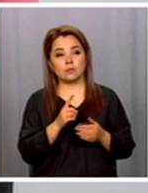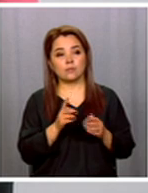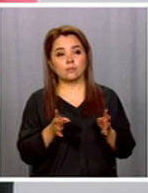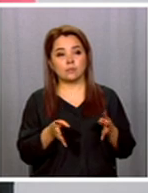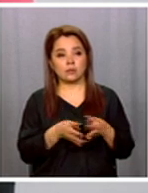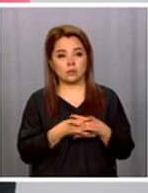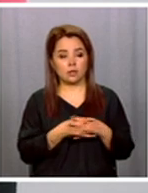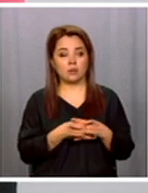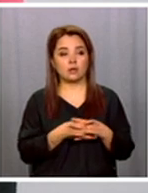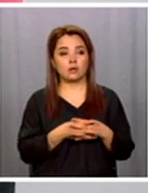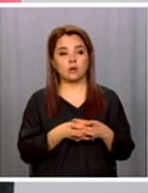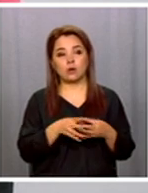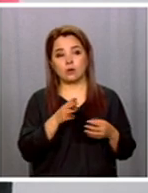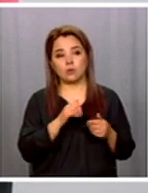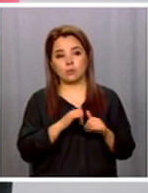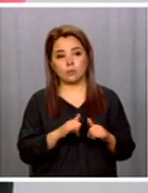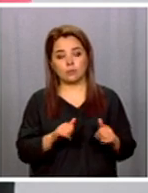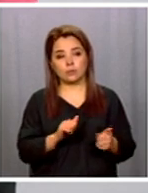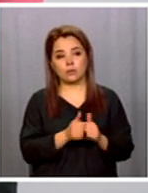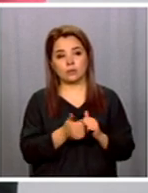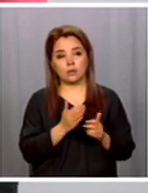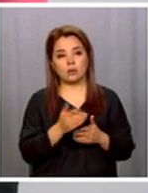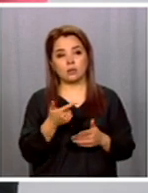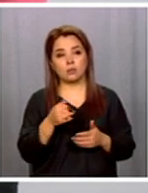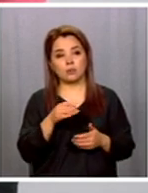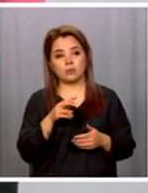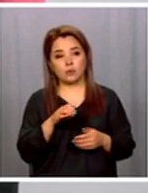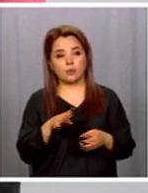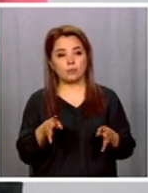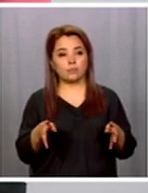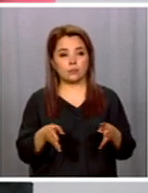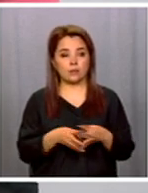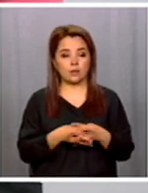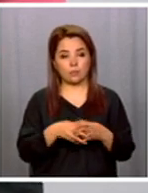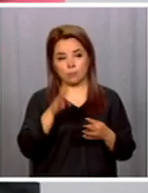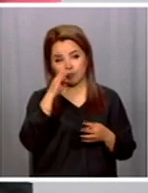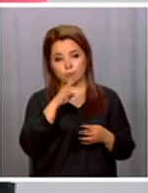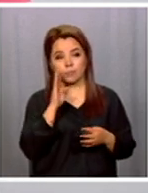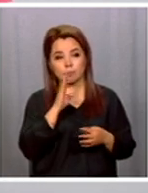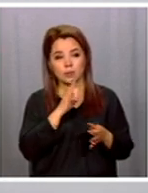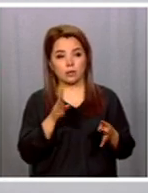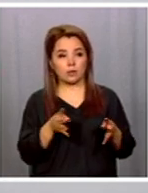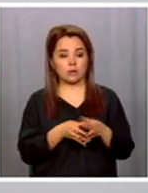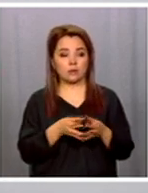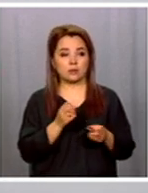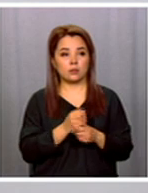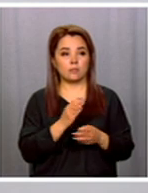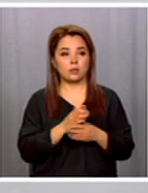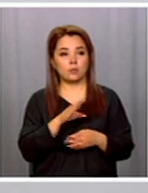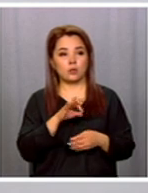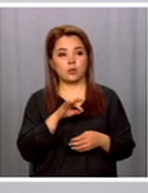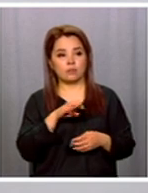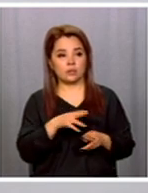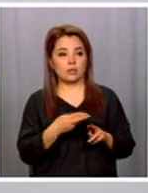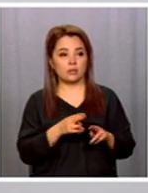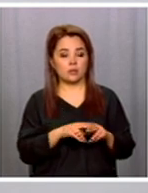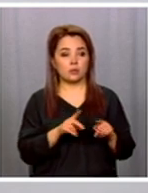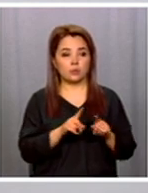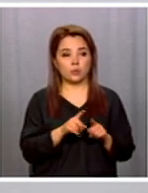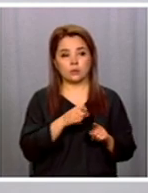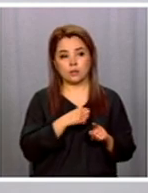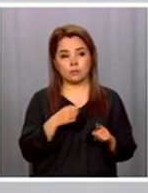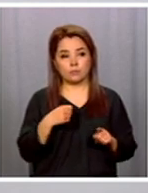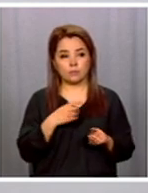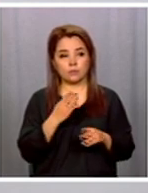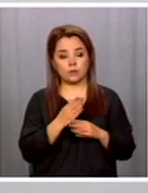кезеңі. Ал гаметофит кезеңі ол жынысты ұрпақ алмасу. Спорофит кезеңін өздеріңіз көріп қарап отырсаңыздар, мына жерден көкек